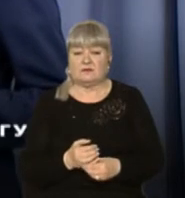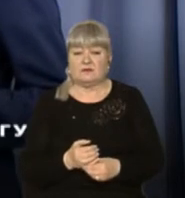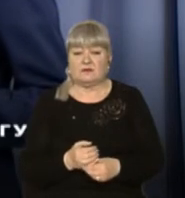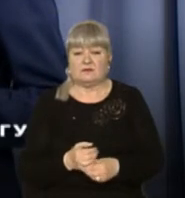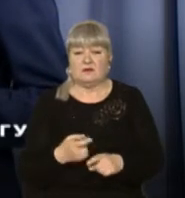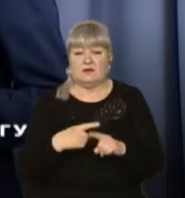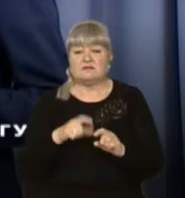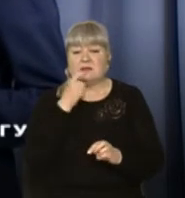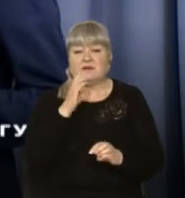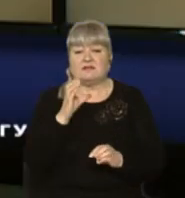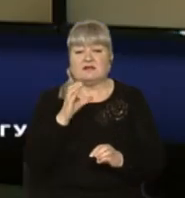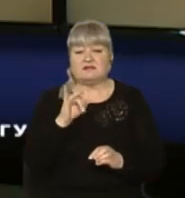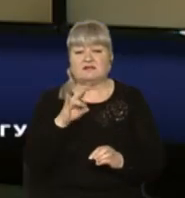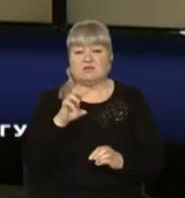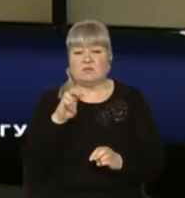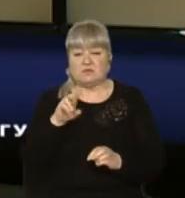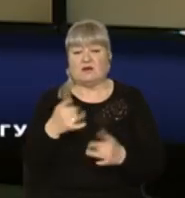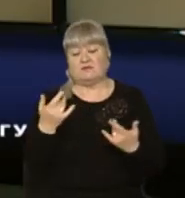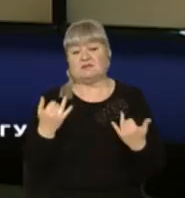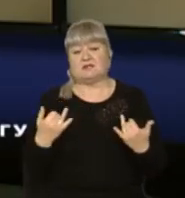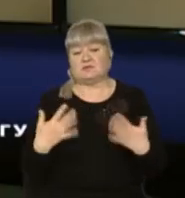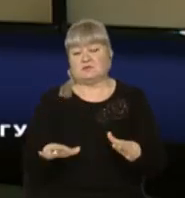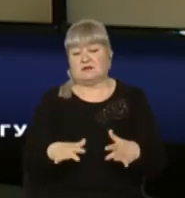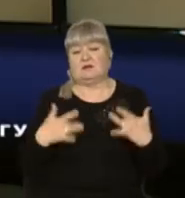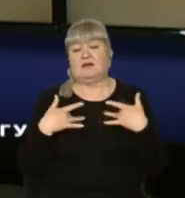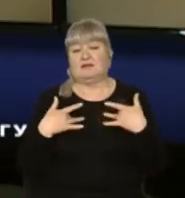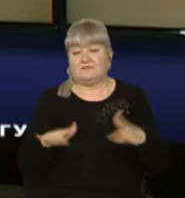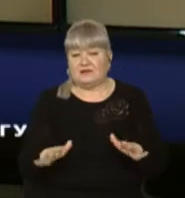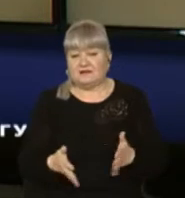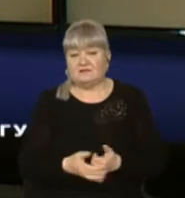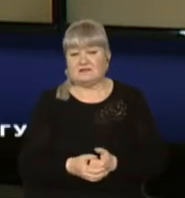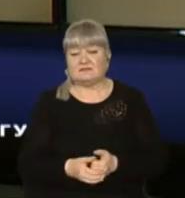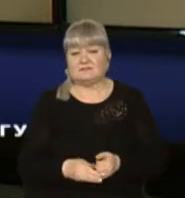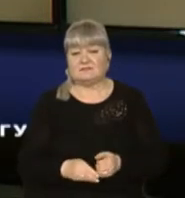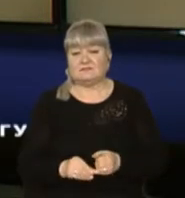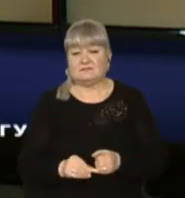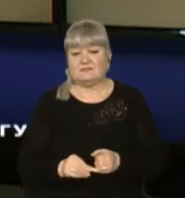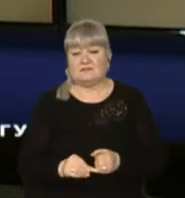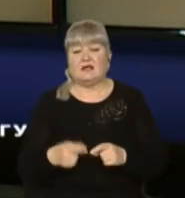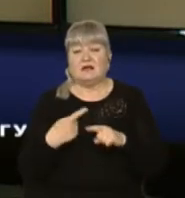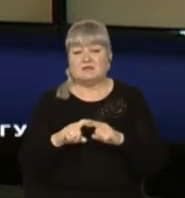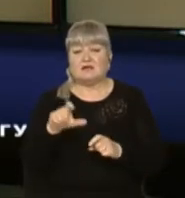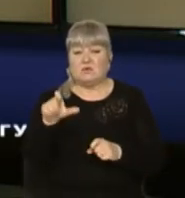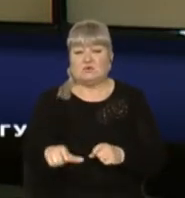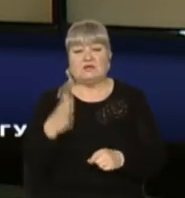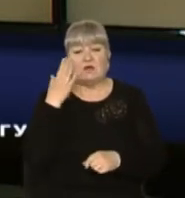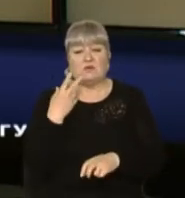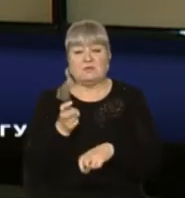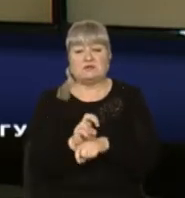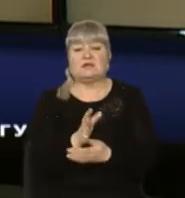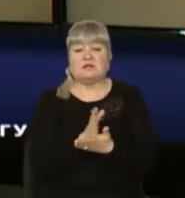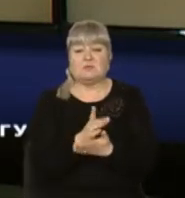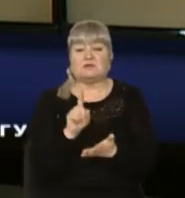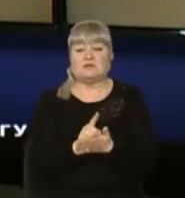пана Синютку. Він зараз, звичайно, звільнився, я десь таке щось подібне чув. Отже, ця людина, коли прийшла на посаду, повинна